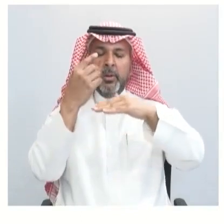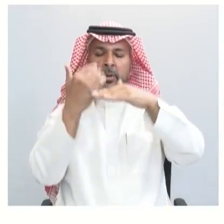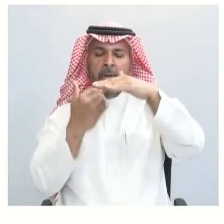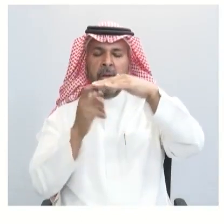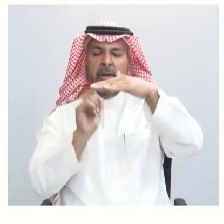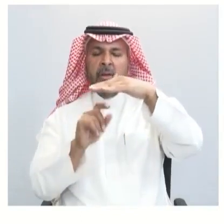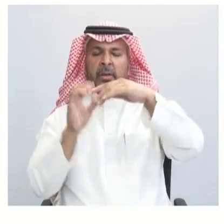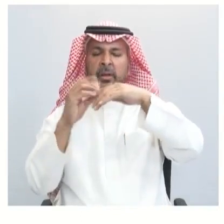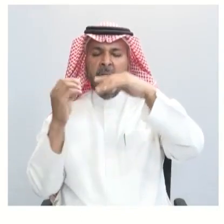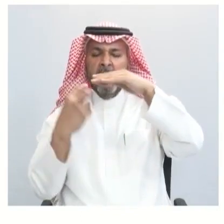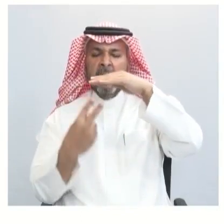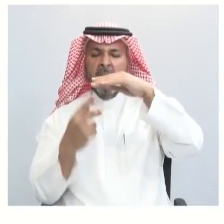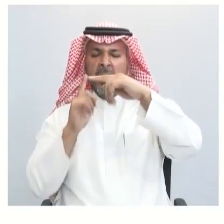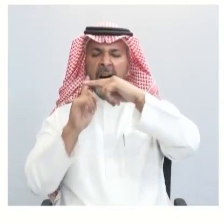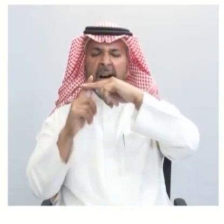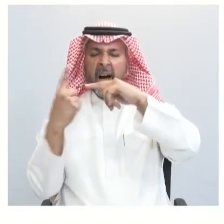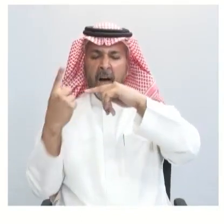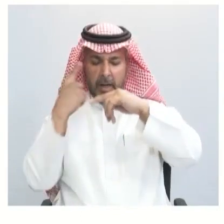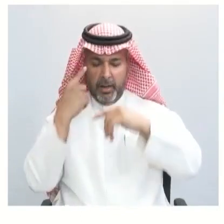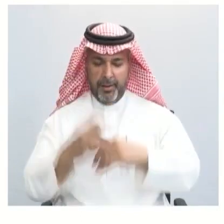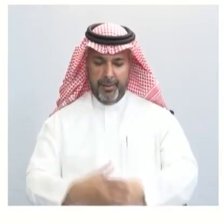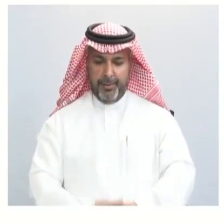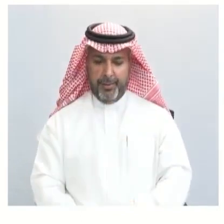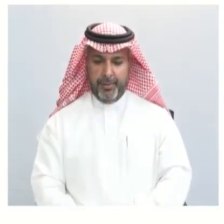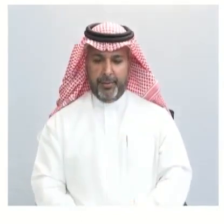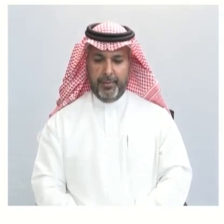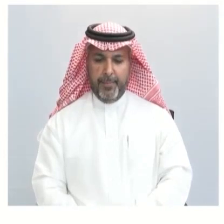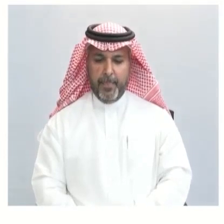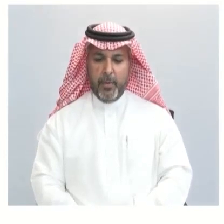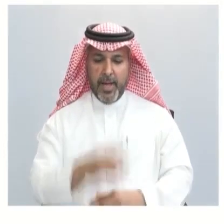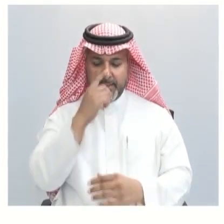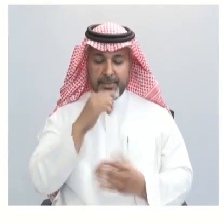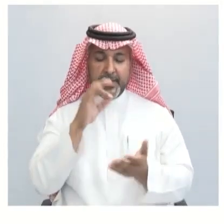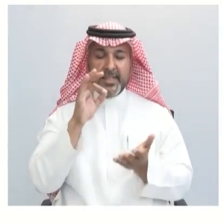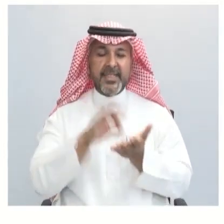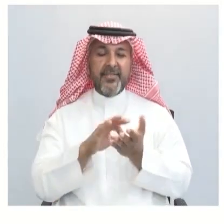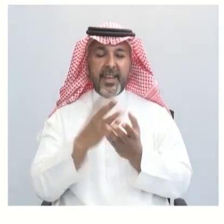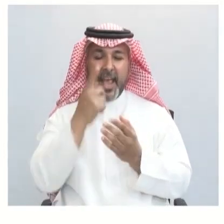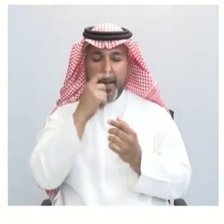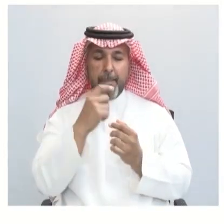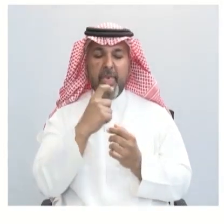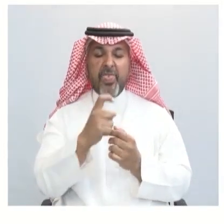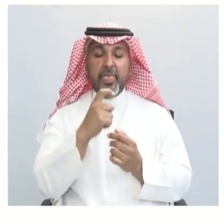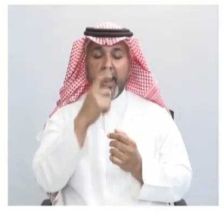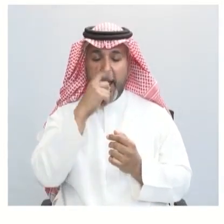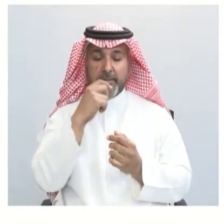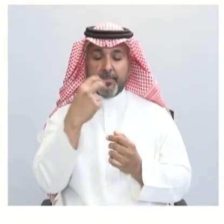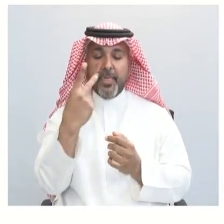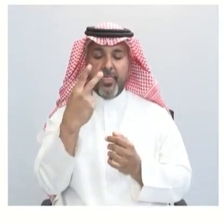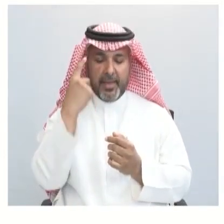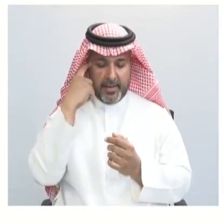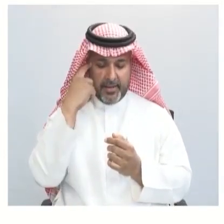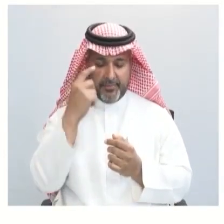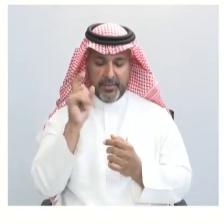1 طبعا هنا الاكس كم اللي تجعل المقام صفرا اللي هي 2 اللي تجعل المقام صفرا فنلاحظ هنا عند اكس